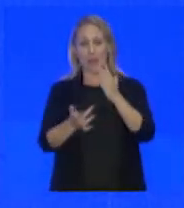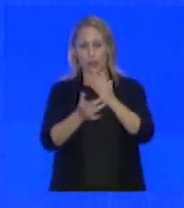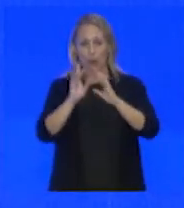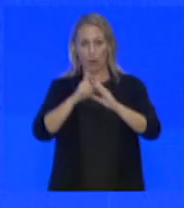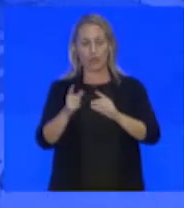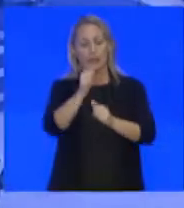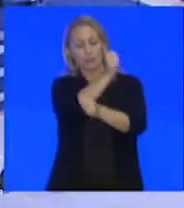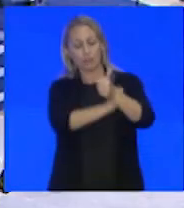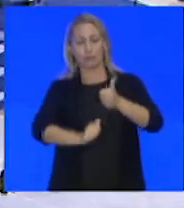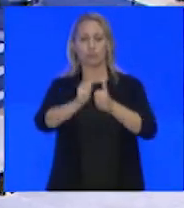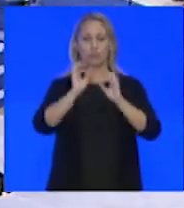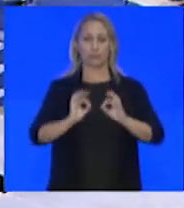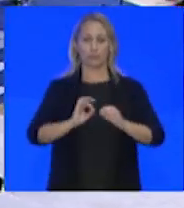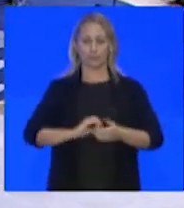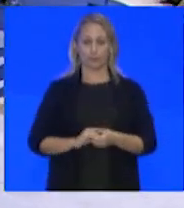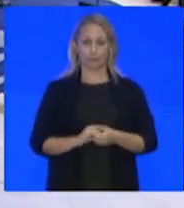καινοτομίας.